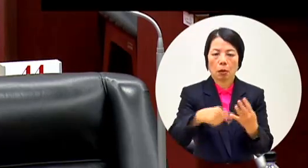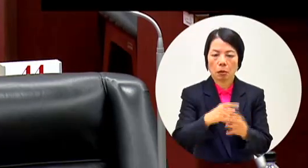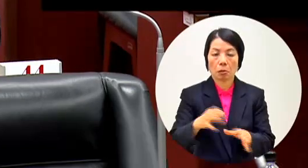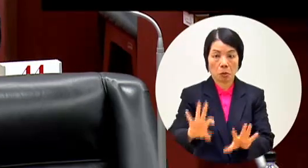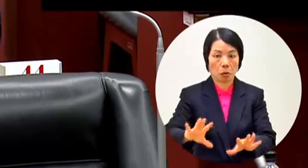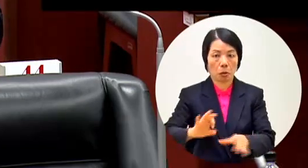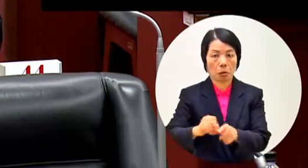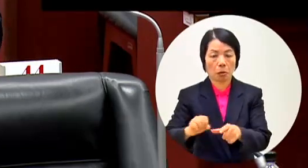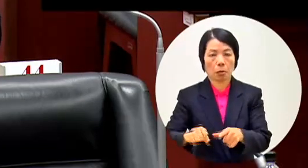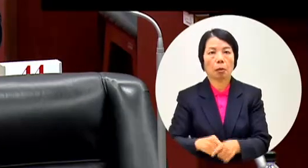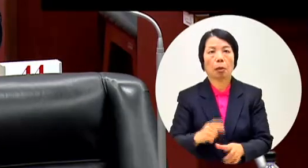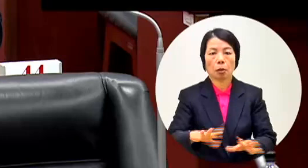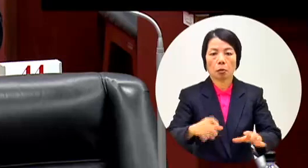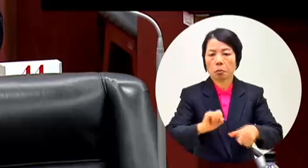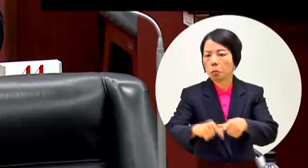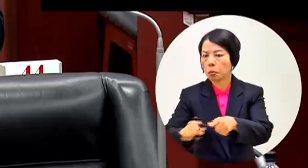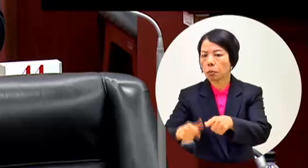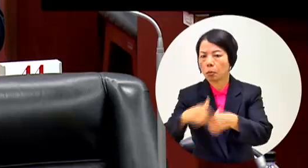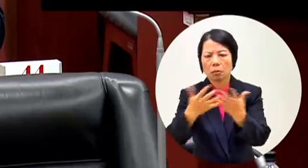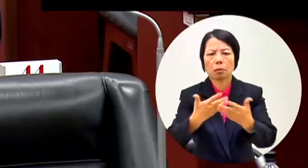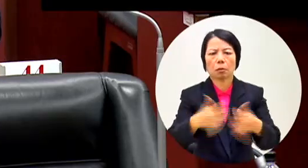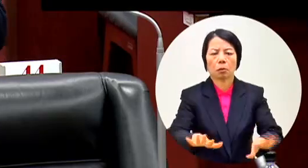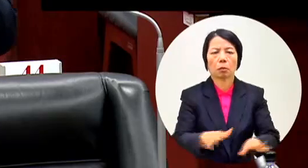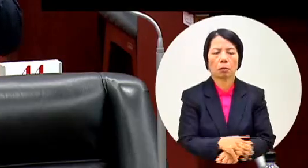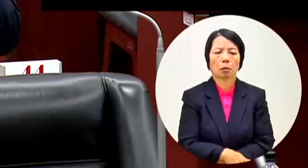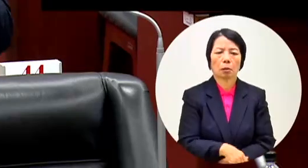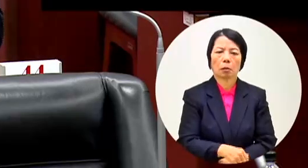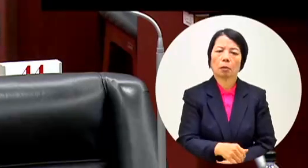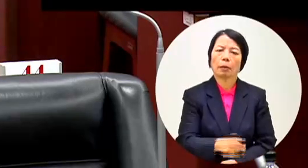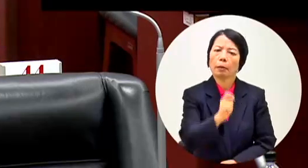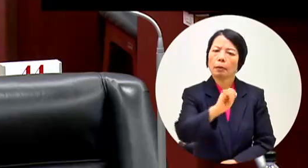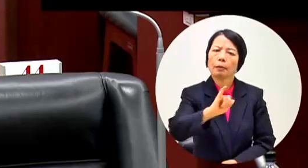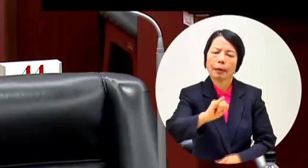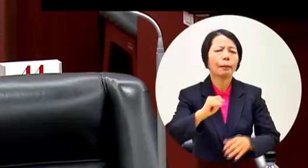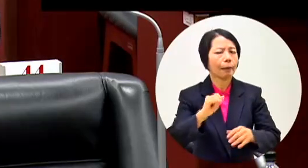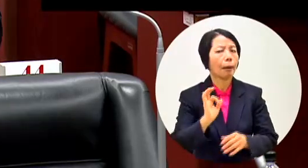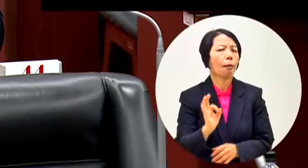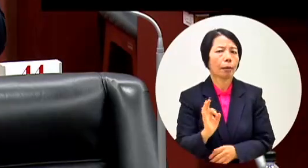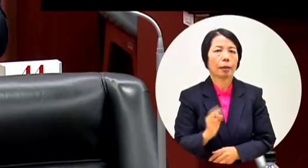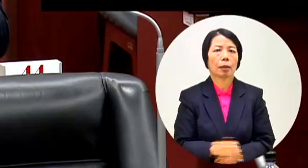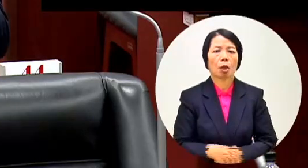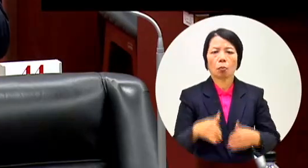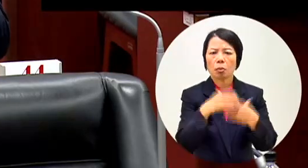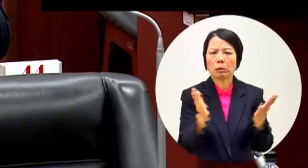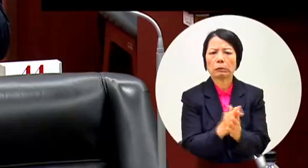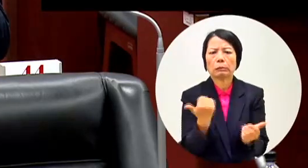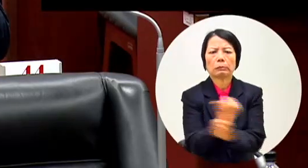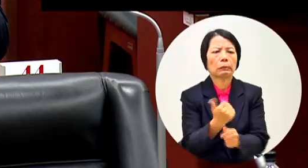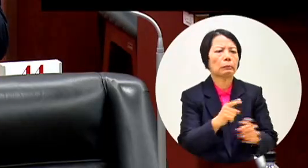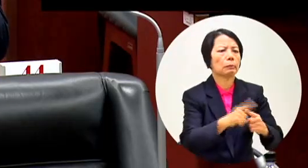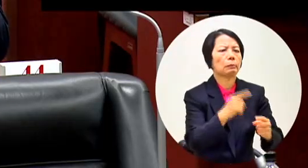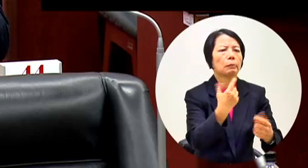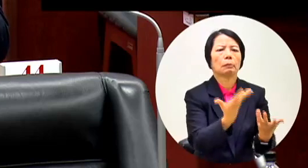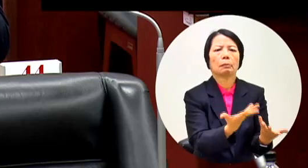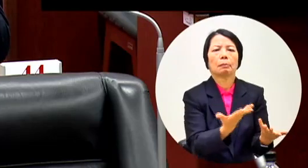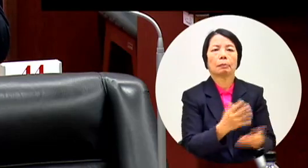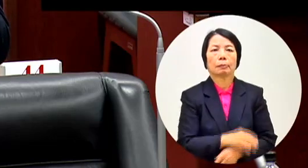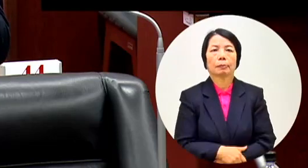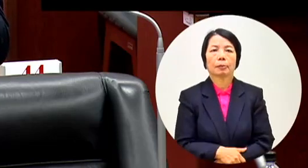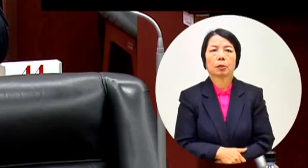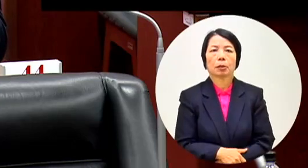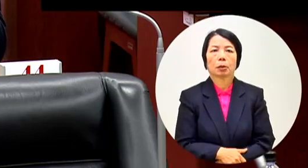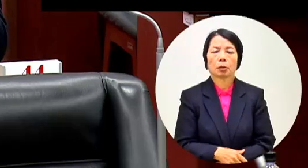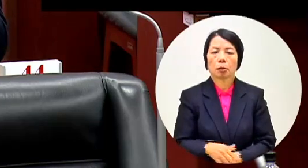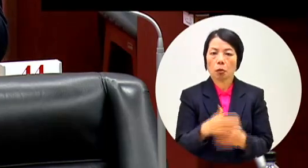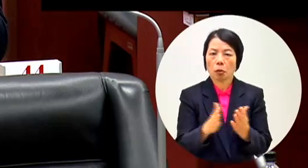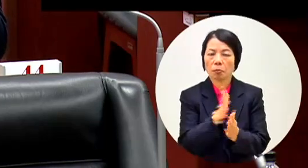化不好， AI 不好，当然也要，但是不要全部来一个黑暗工厂，就是什么米黑暗工厂米不好啦，关灯